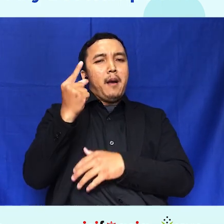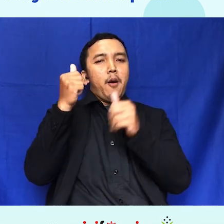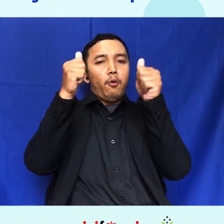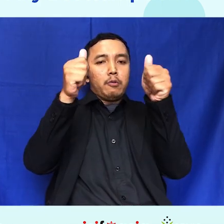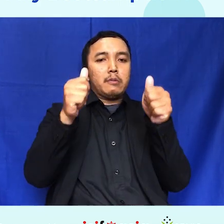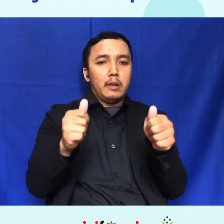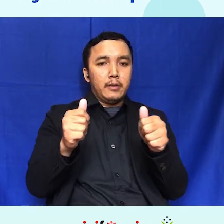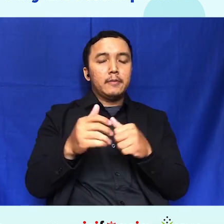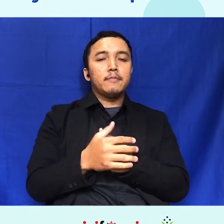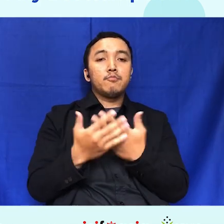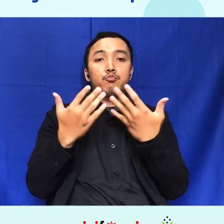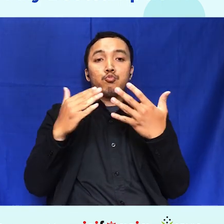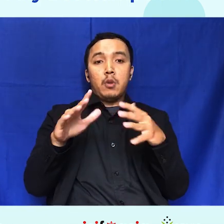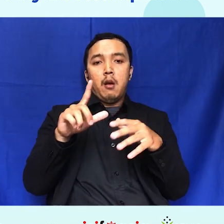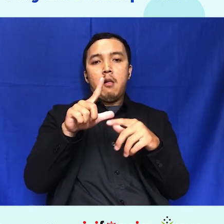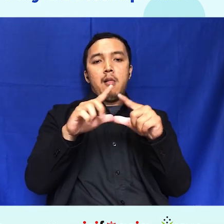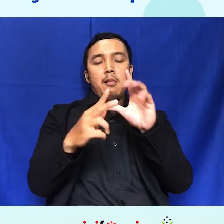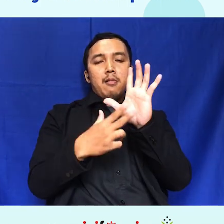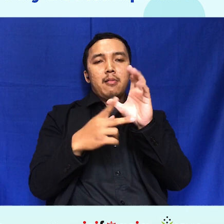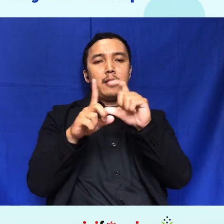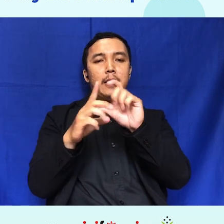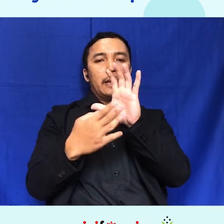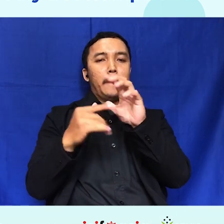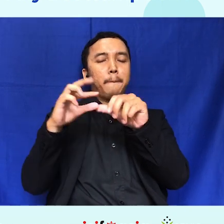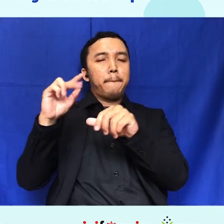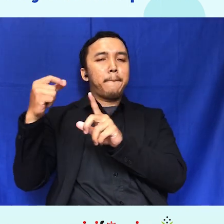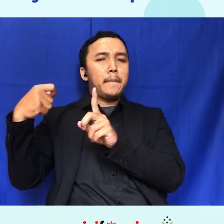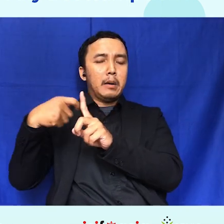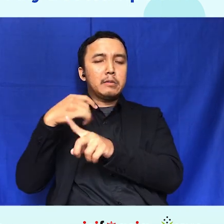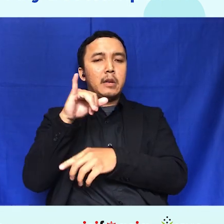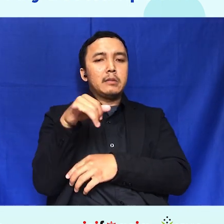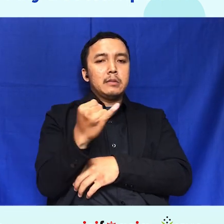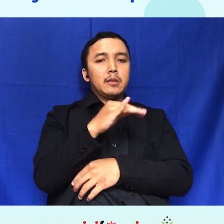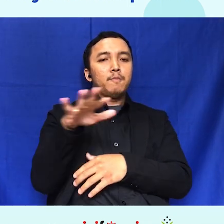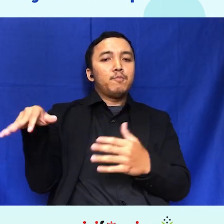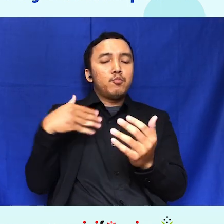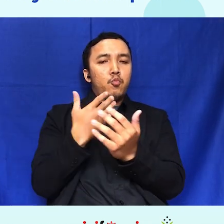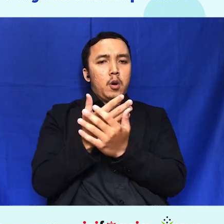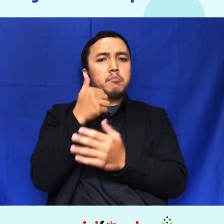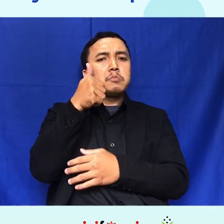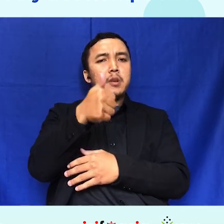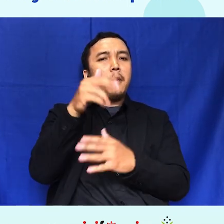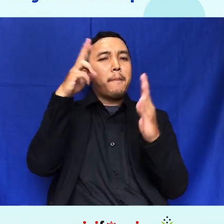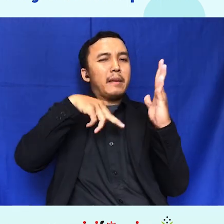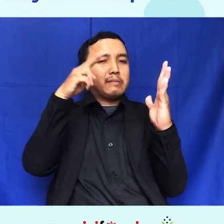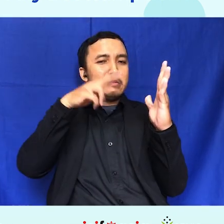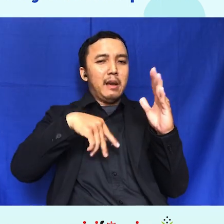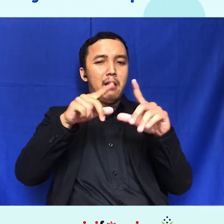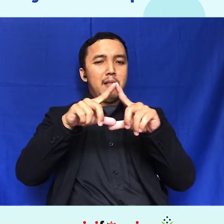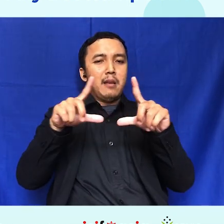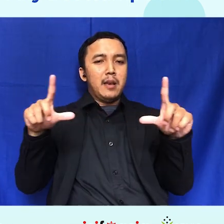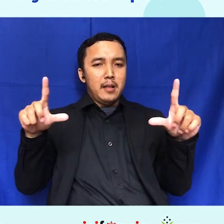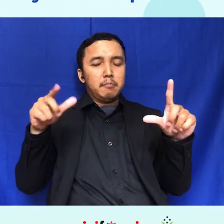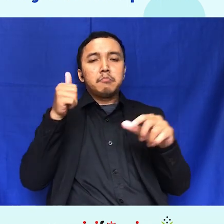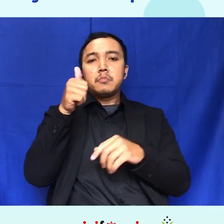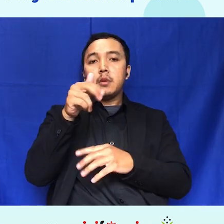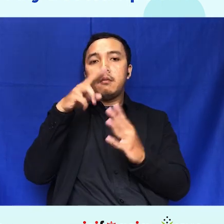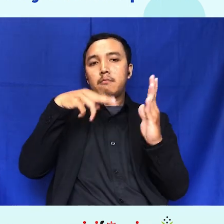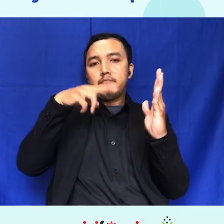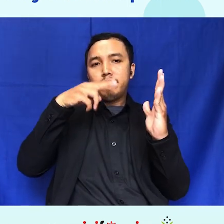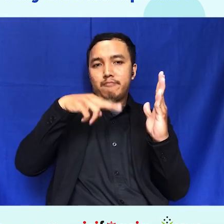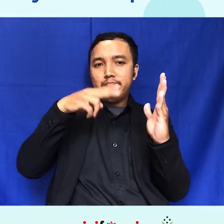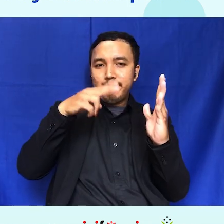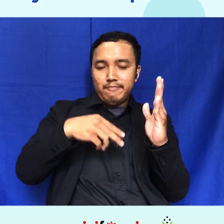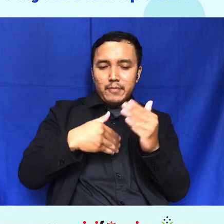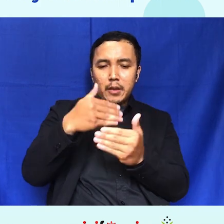utama telah kami berikan landmark sehingga semua konten di dalamnya langsung dibacakan oleh screen reader. Tombol lanjut juga telah kami